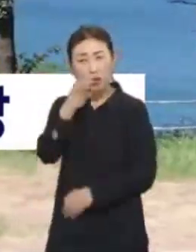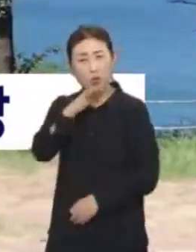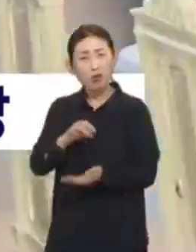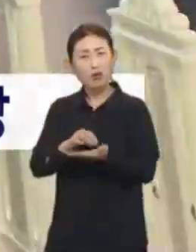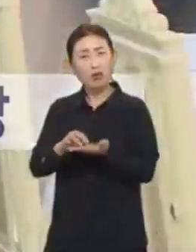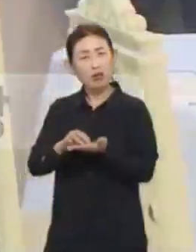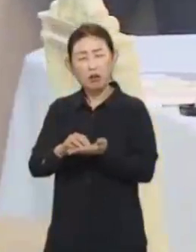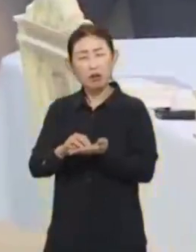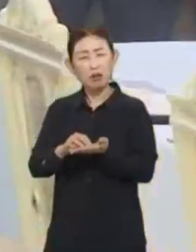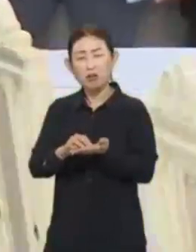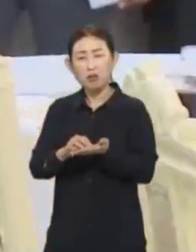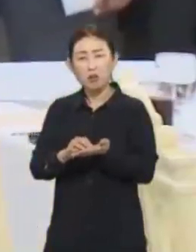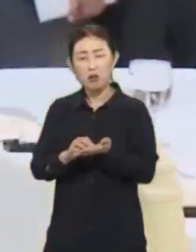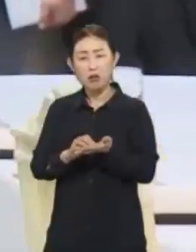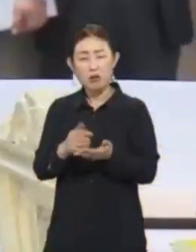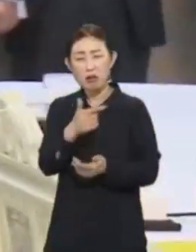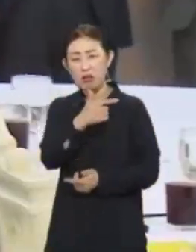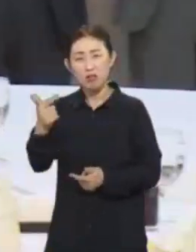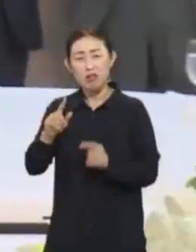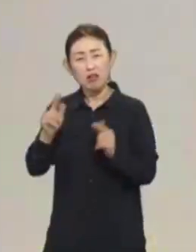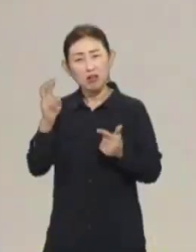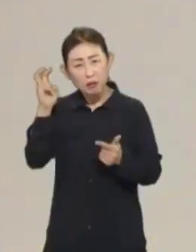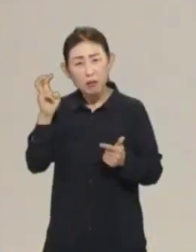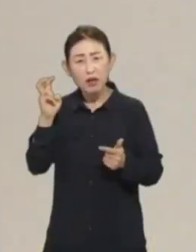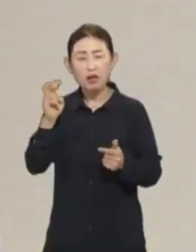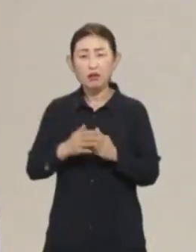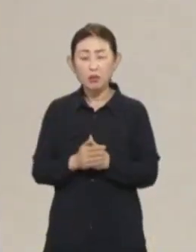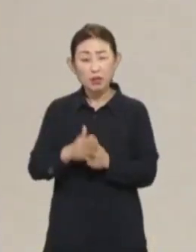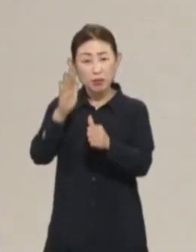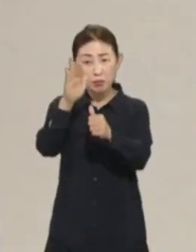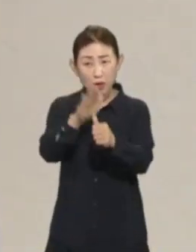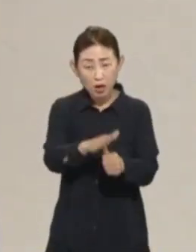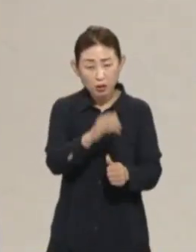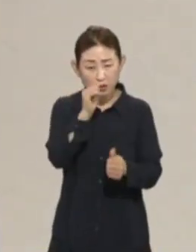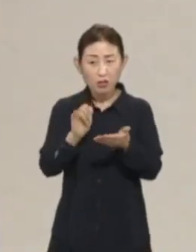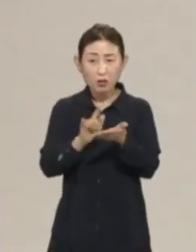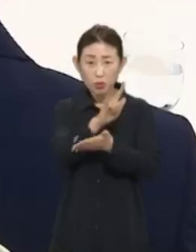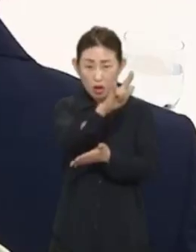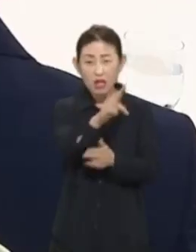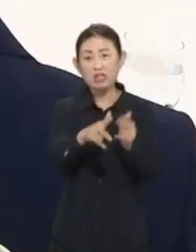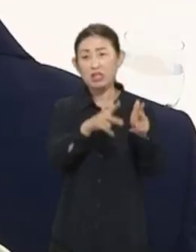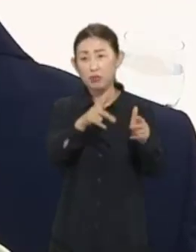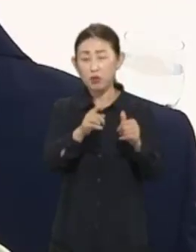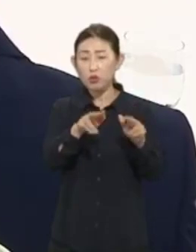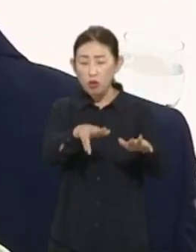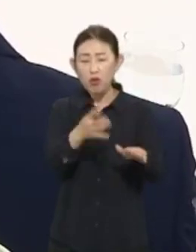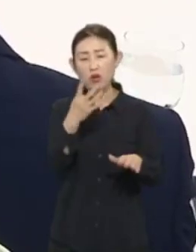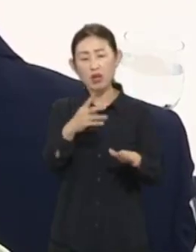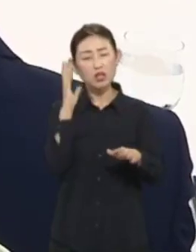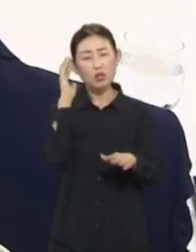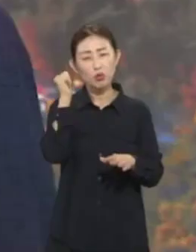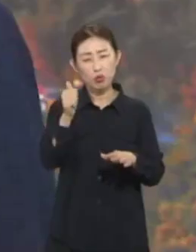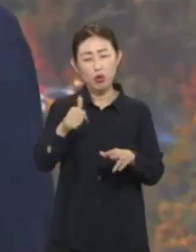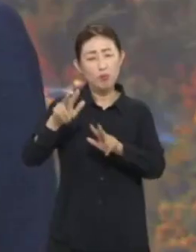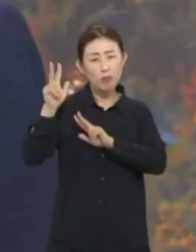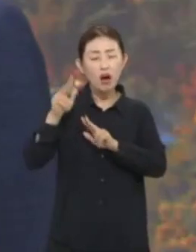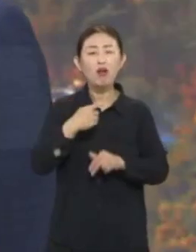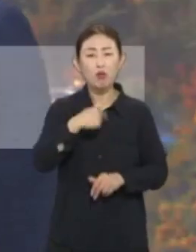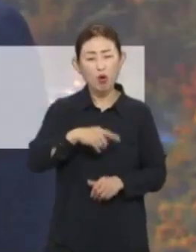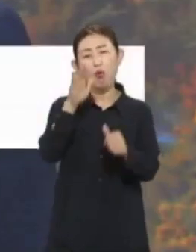없습니다. 게다가 가로림만뿐 아니라 예타에서 탈락한 서산공항 사업도 대선 공약이었습니다.